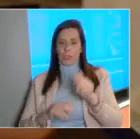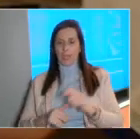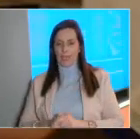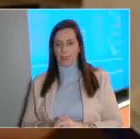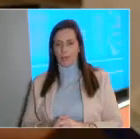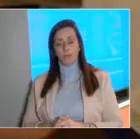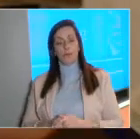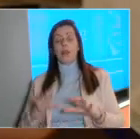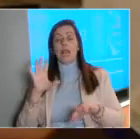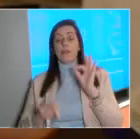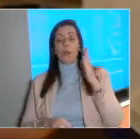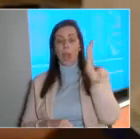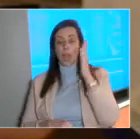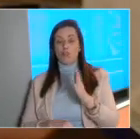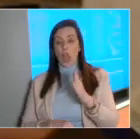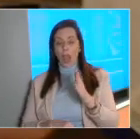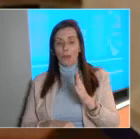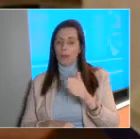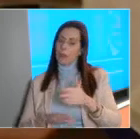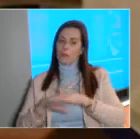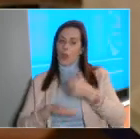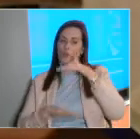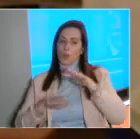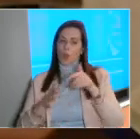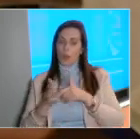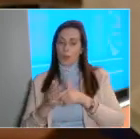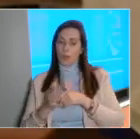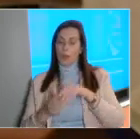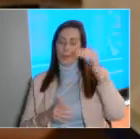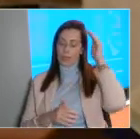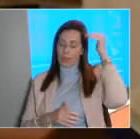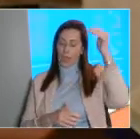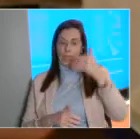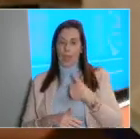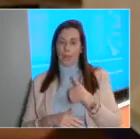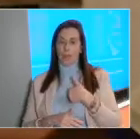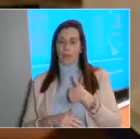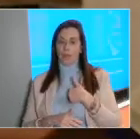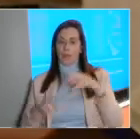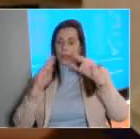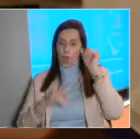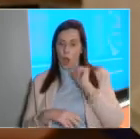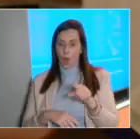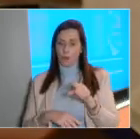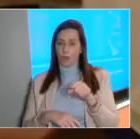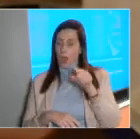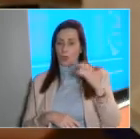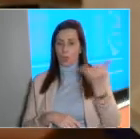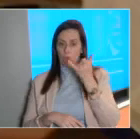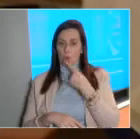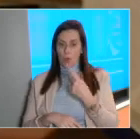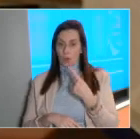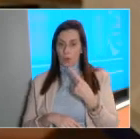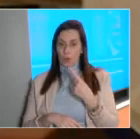לכנסת. לבחור בחירה ישירה לראשות הממשלה בין בני גנץ ובני. בכחול לבן, אתם כל הזמן